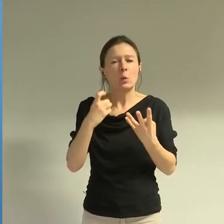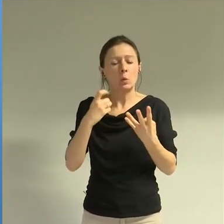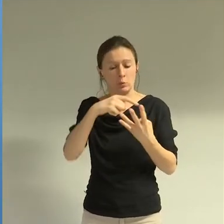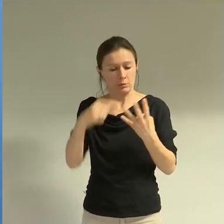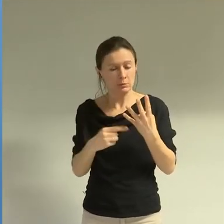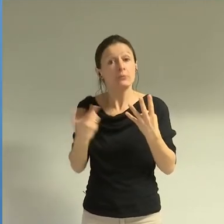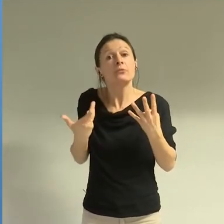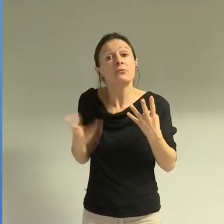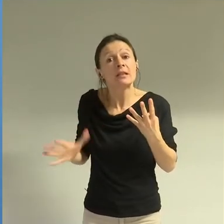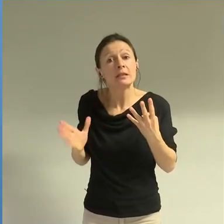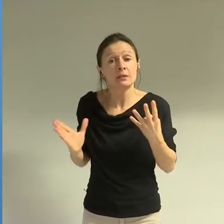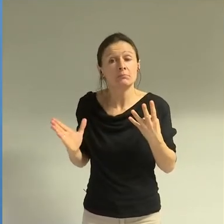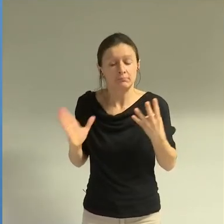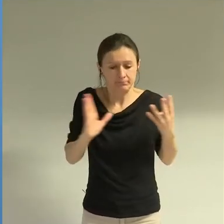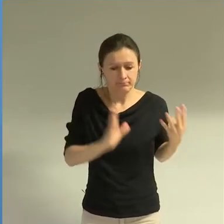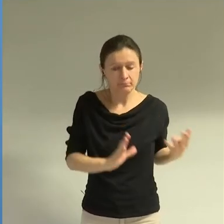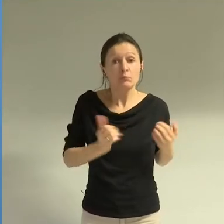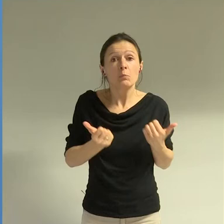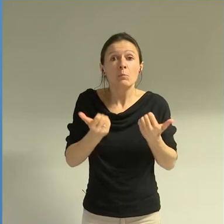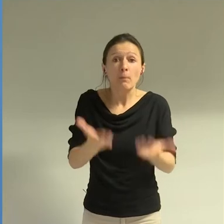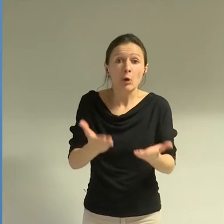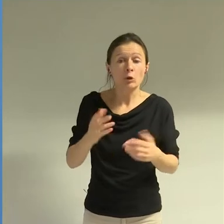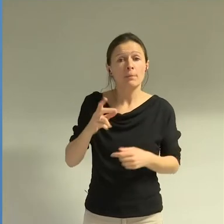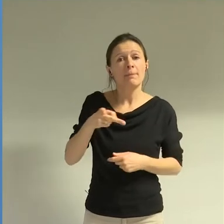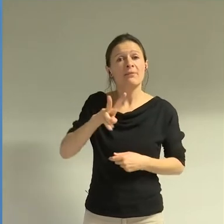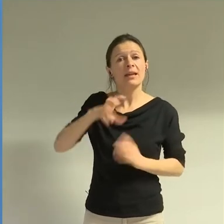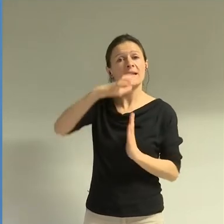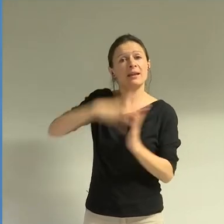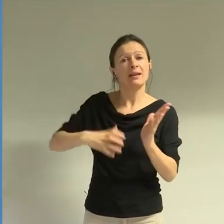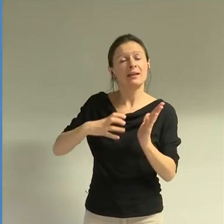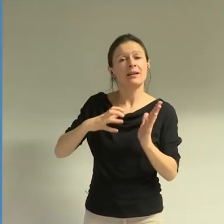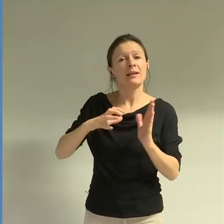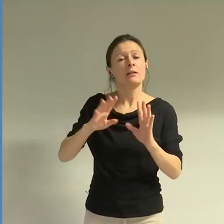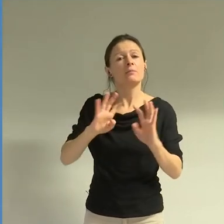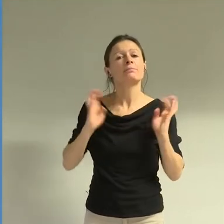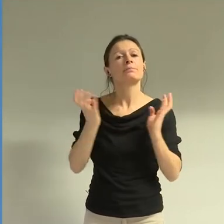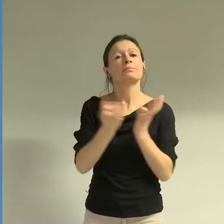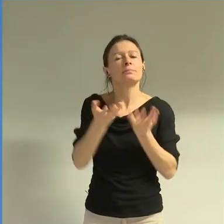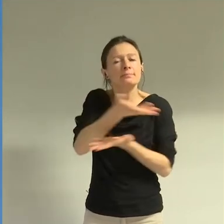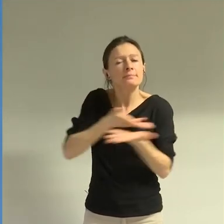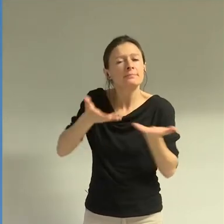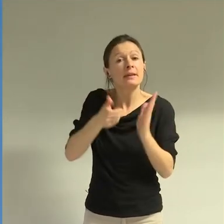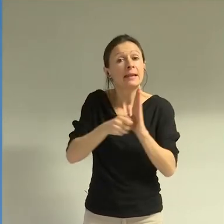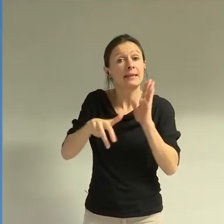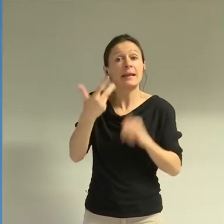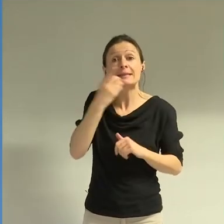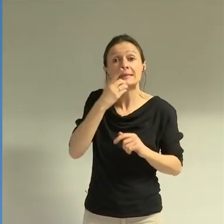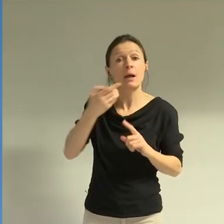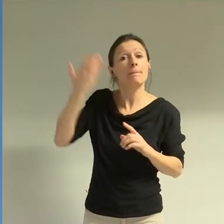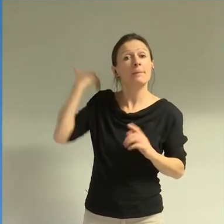de passer au vote de l'adoption du procès verbal du conseil du 13 décembre y at il des